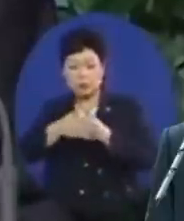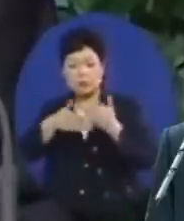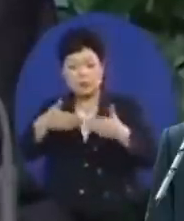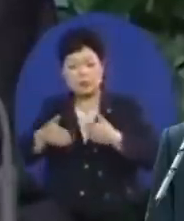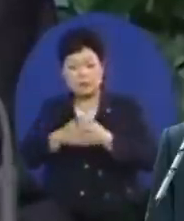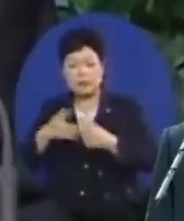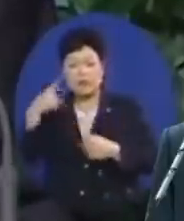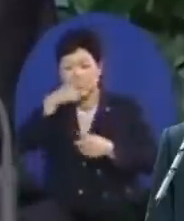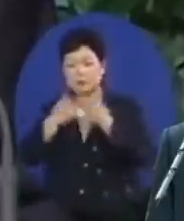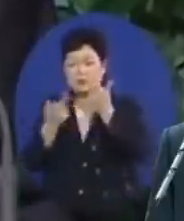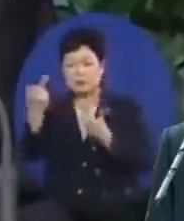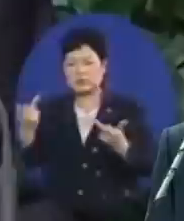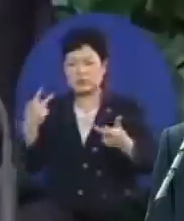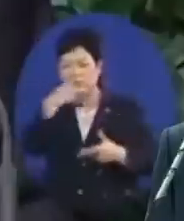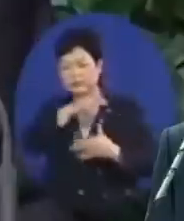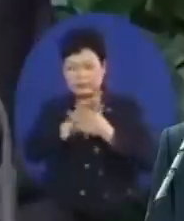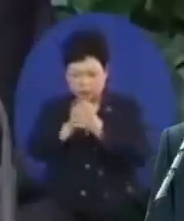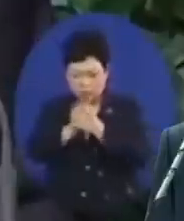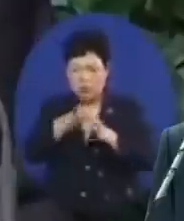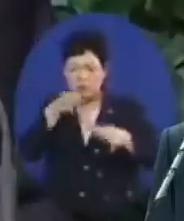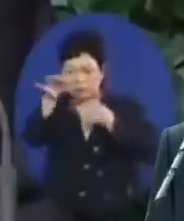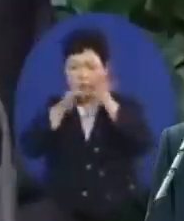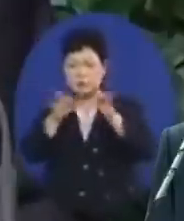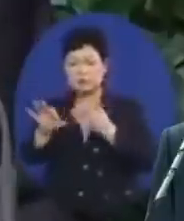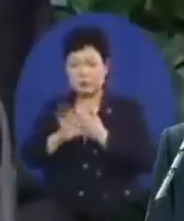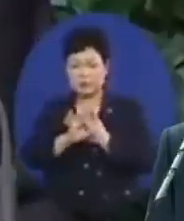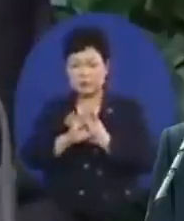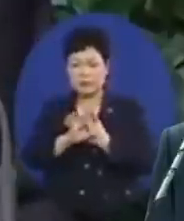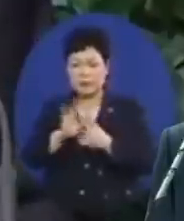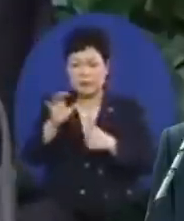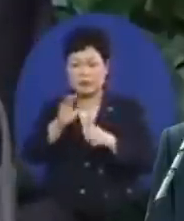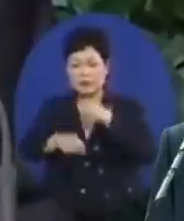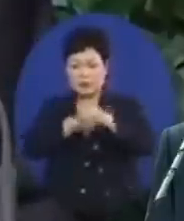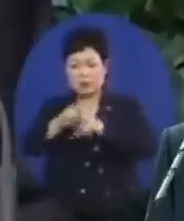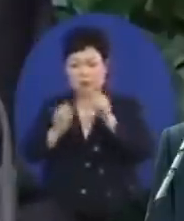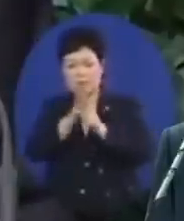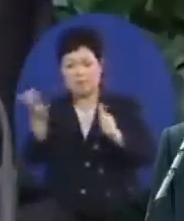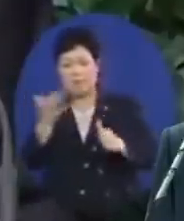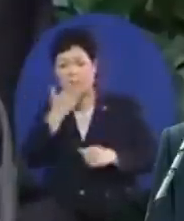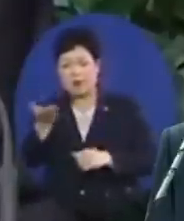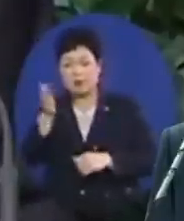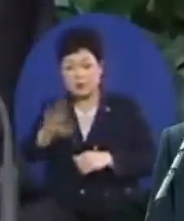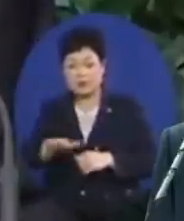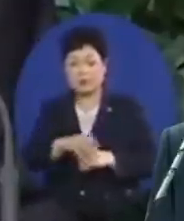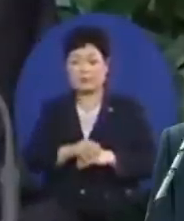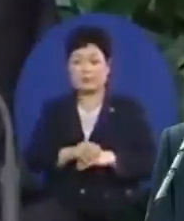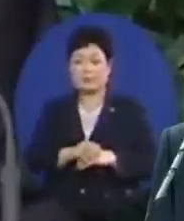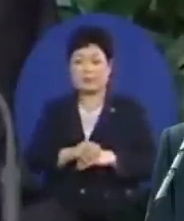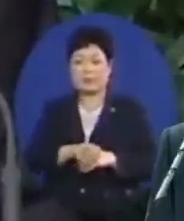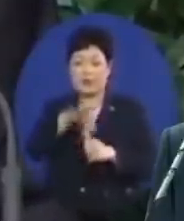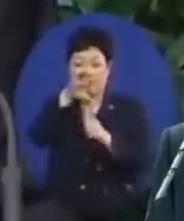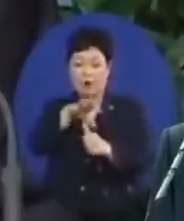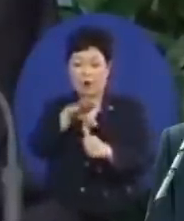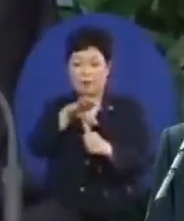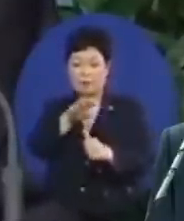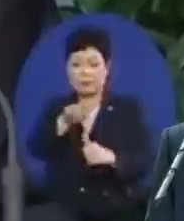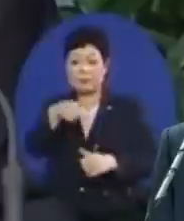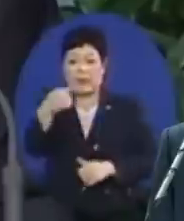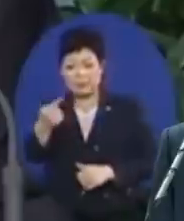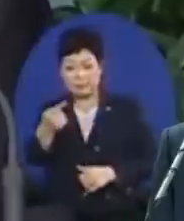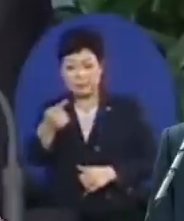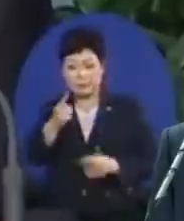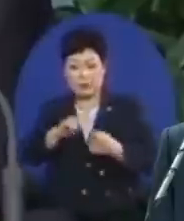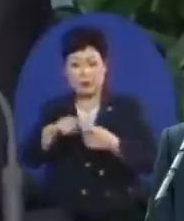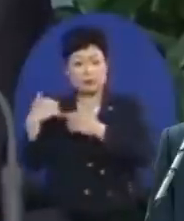가서 금식기도 하고 부르시면 해방될 수 있는 것입니다. 그런데 이 억압 단계 이것을